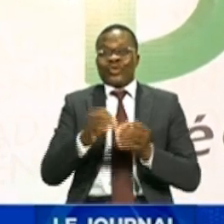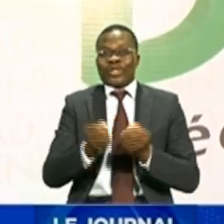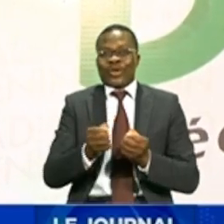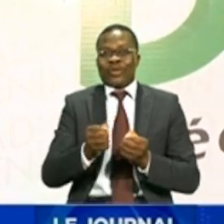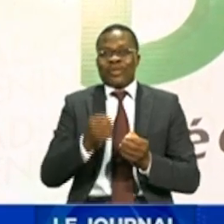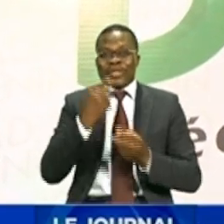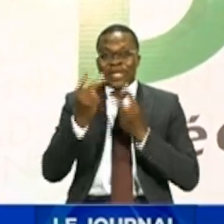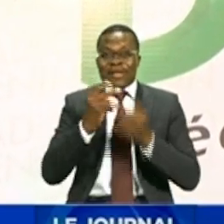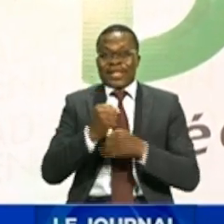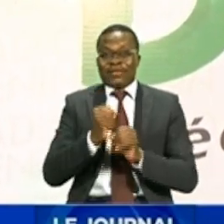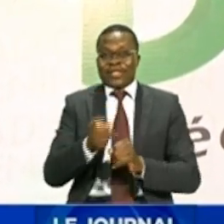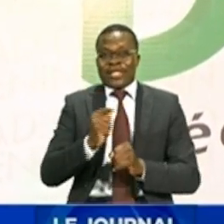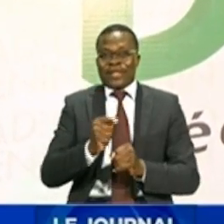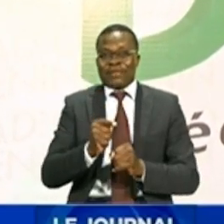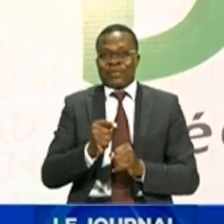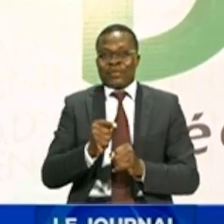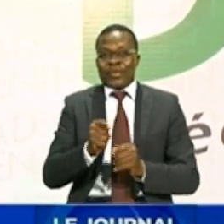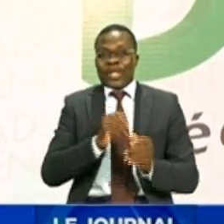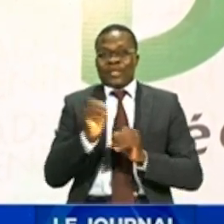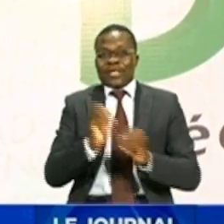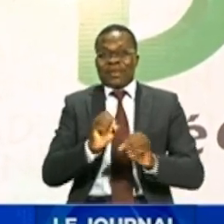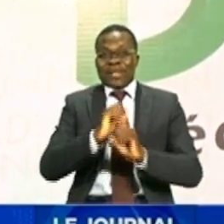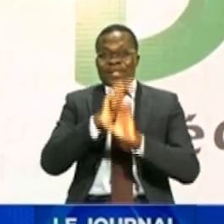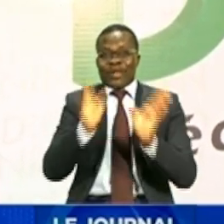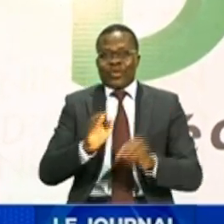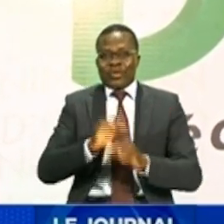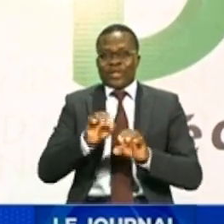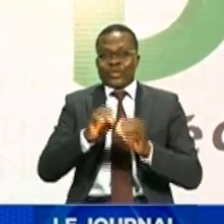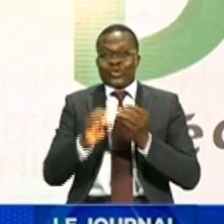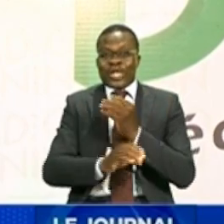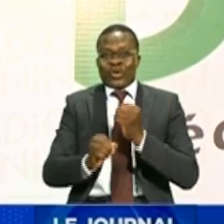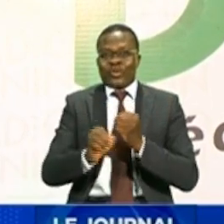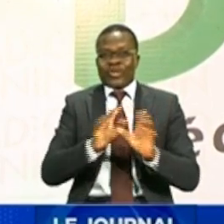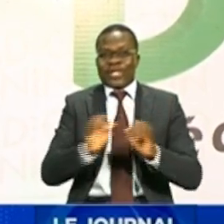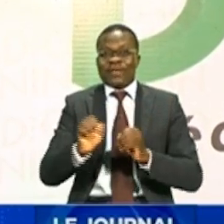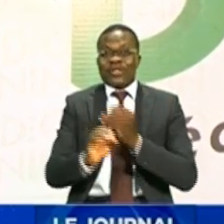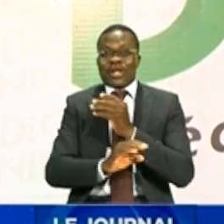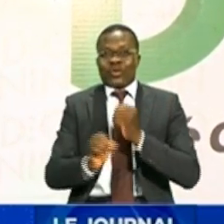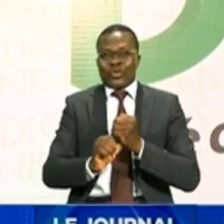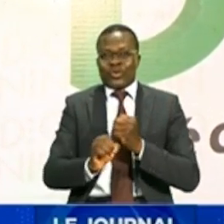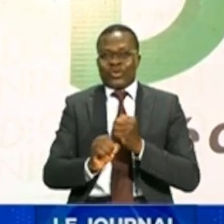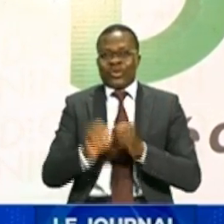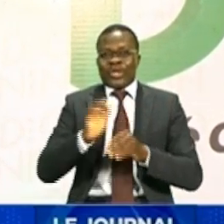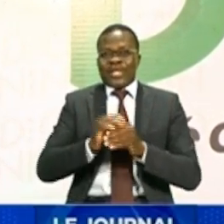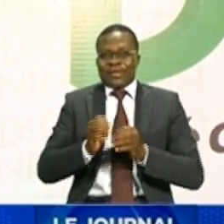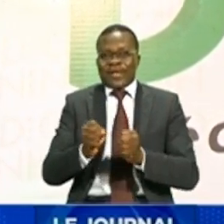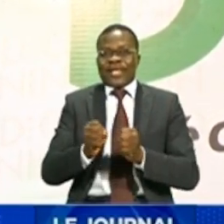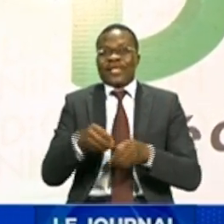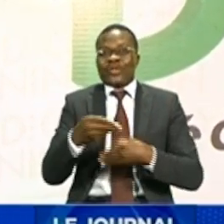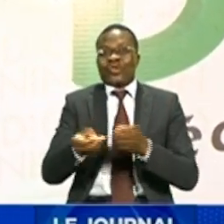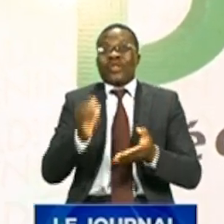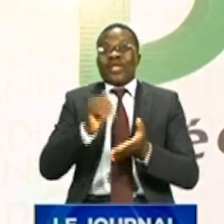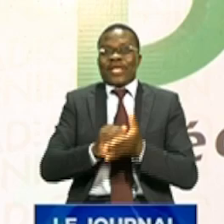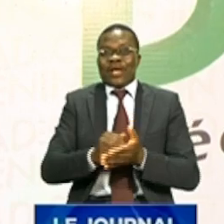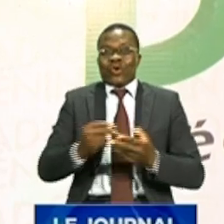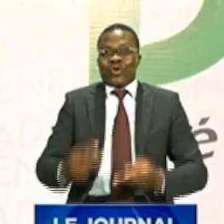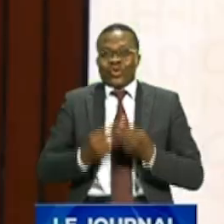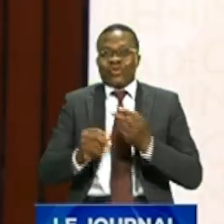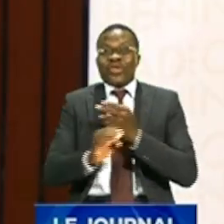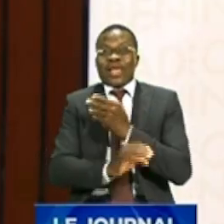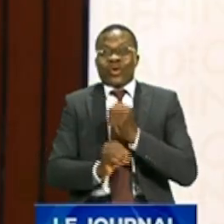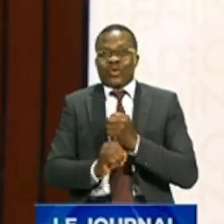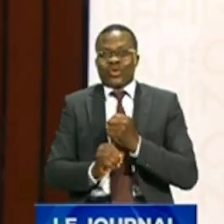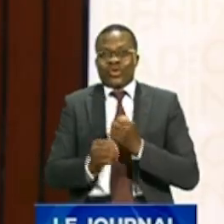la visibilité. Ça va mettre la lumière sur la commune, sur les activités de la commune. Ça va essayer de redonner encore un peu de vie à la